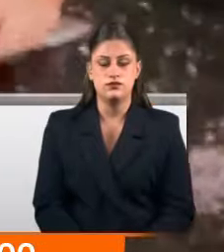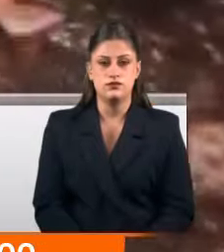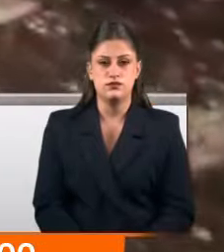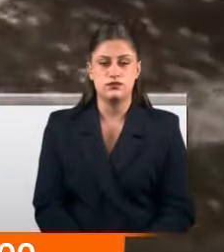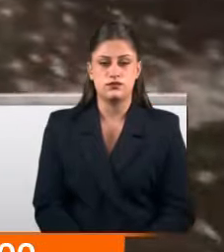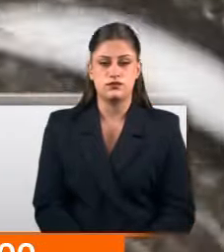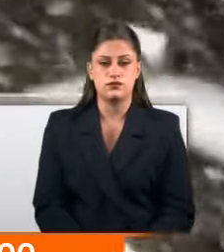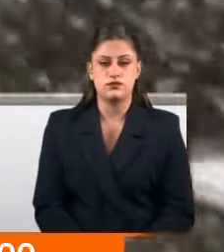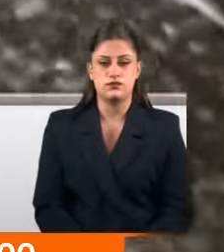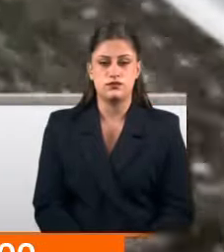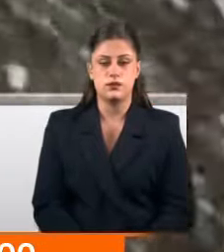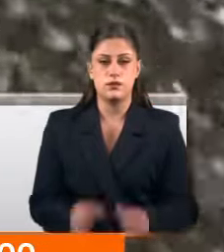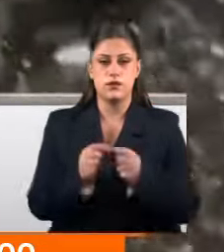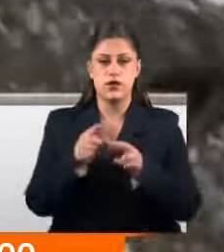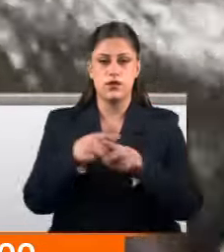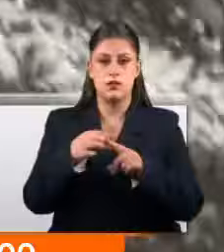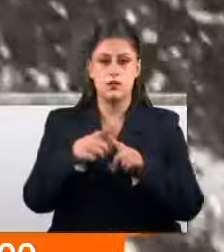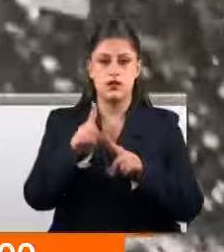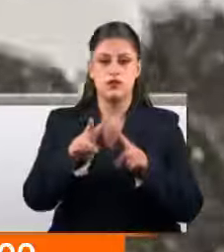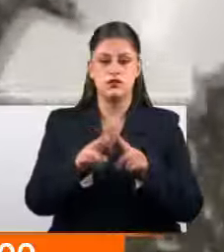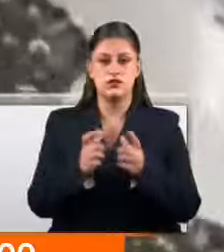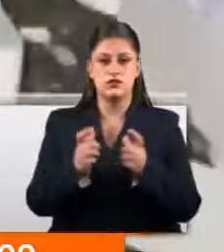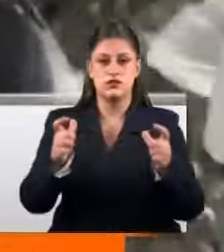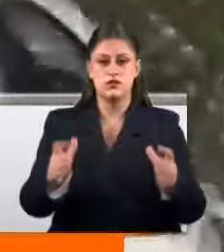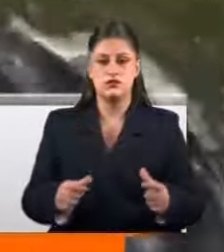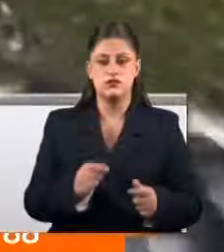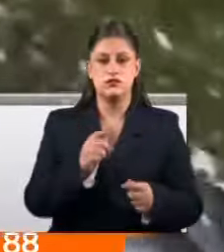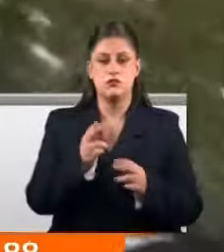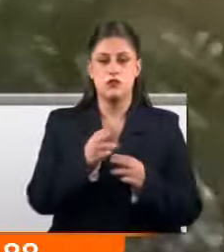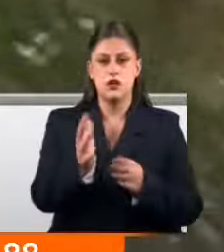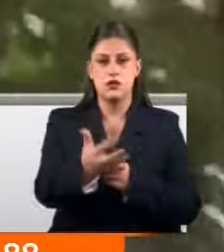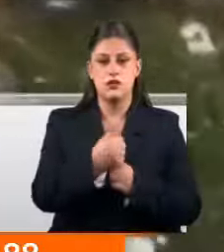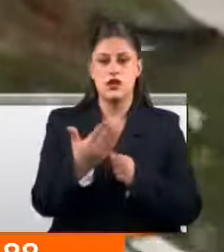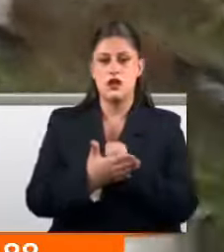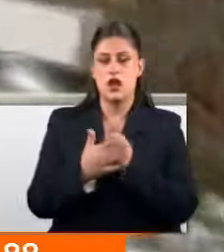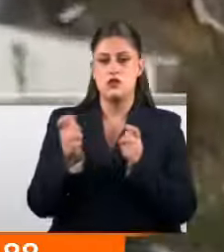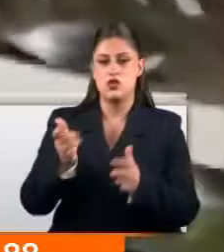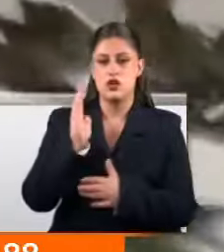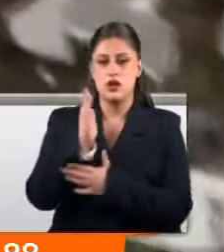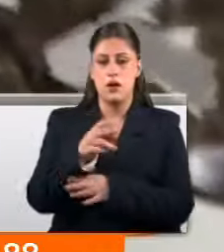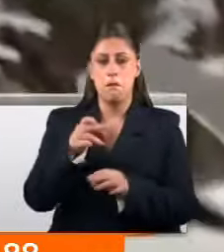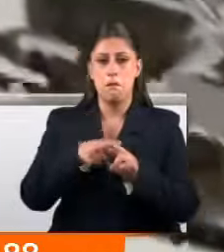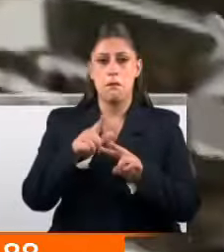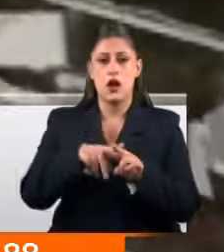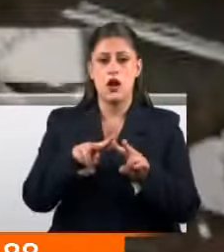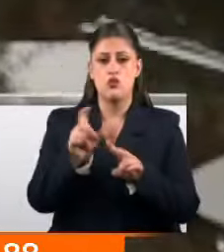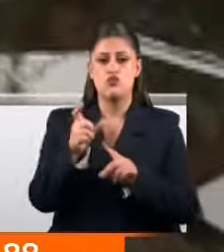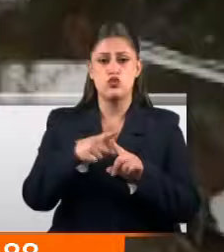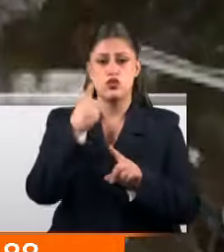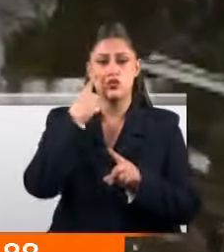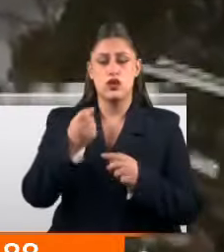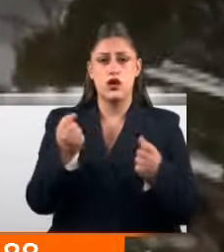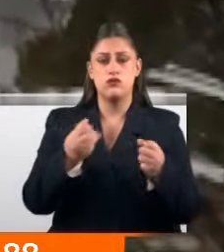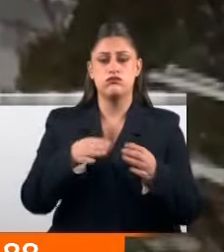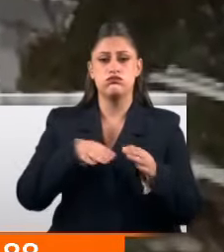yaralandı Bartın açıklarında tutulmuş Trabzon'a gidiyordu palamut yüklü tırın dorse kapağı virajda açılınca